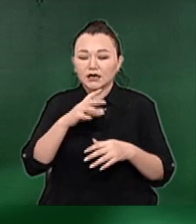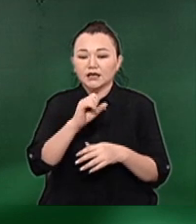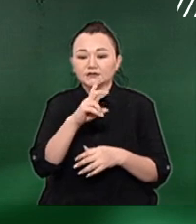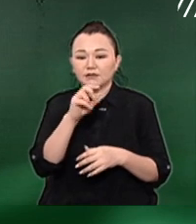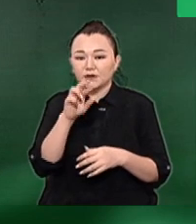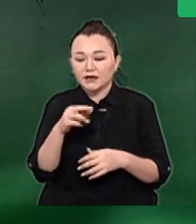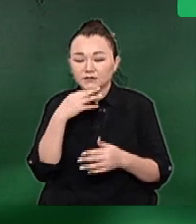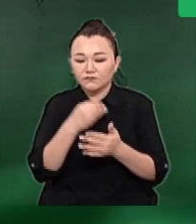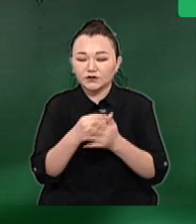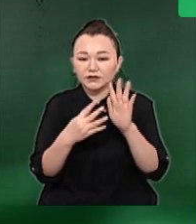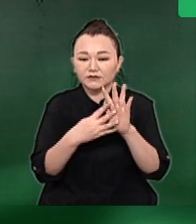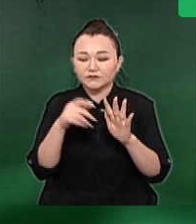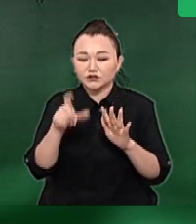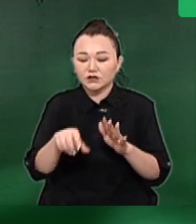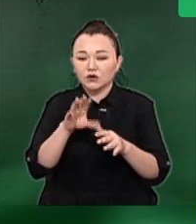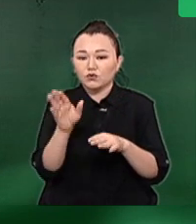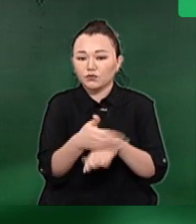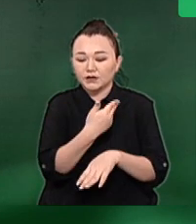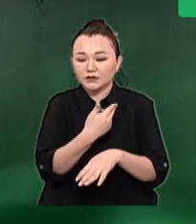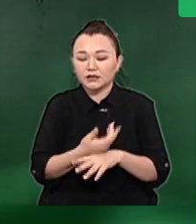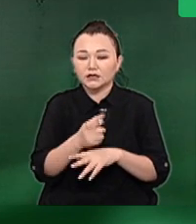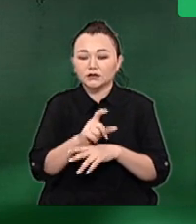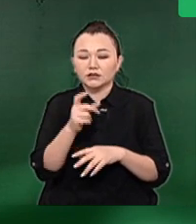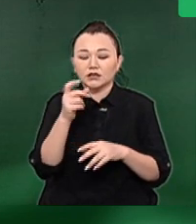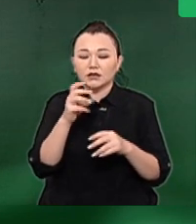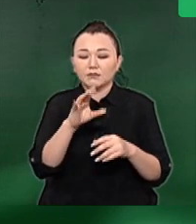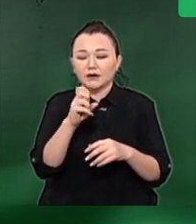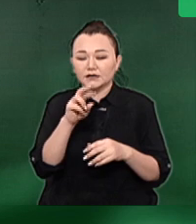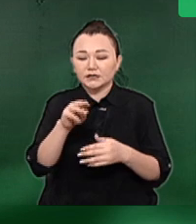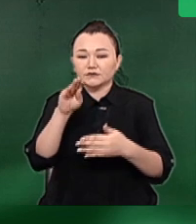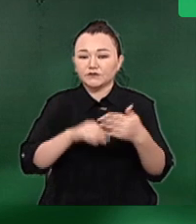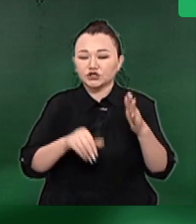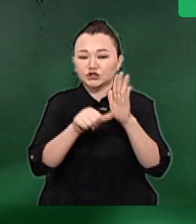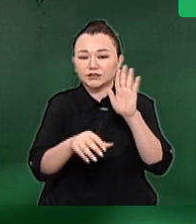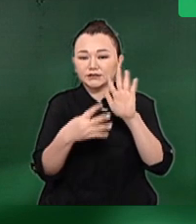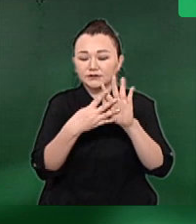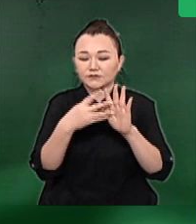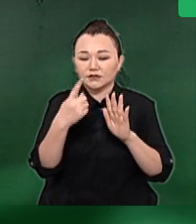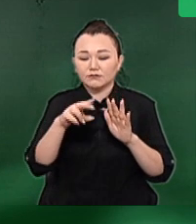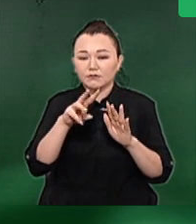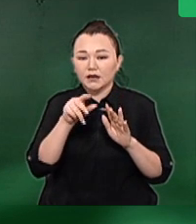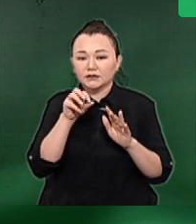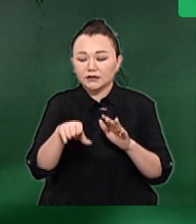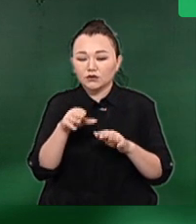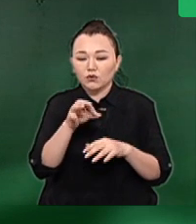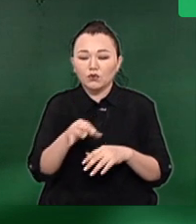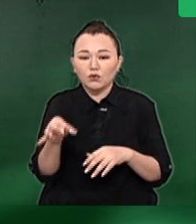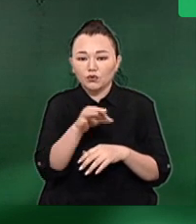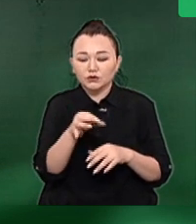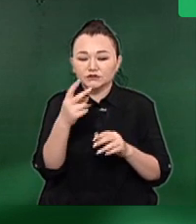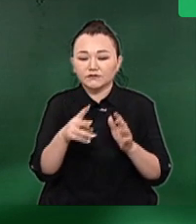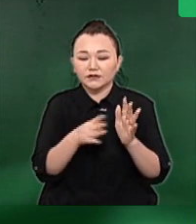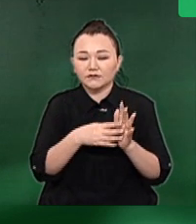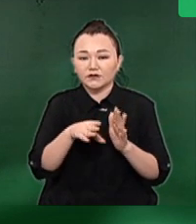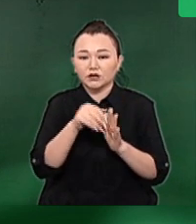Ассамблеясына тиесілі 9 мандат жойылады. Сәйкесінше партиялық тізім бойынша 69, бір мандатты округтан 29